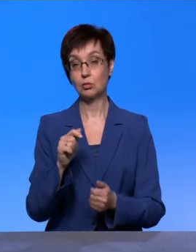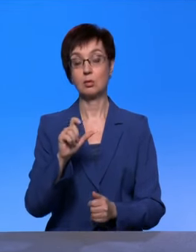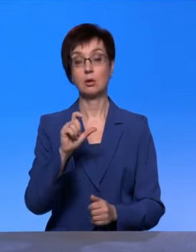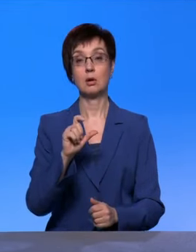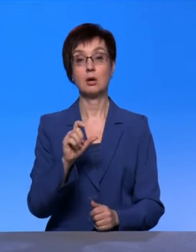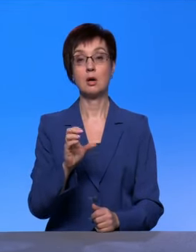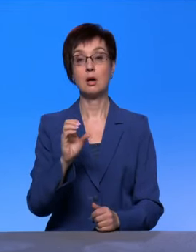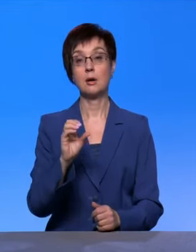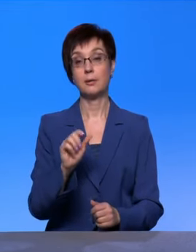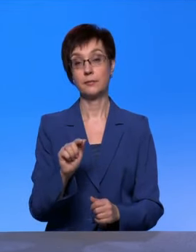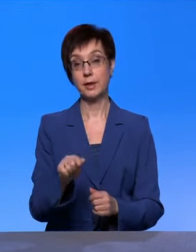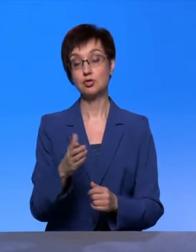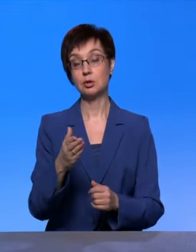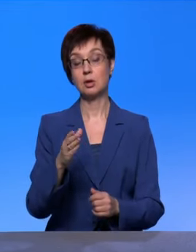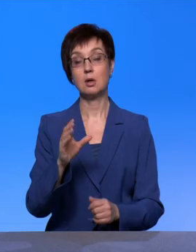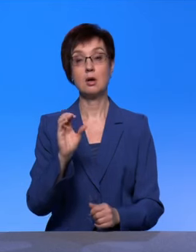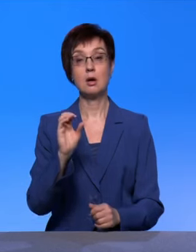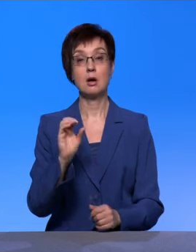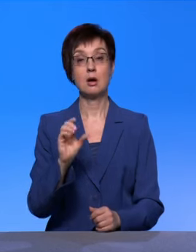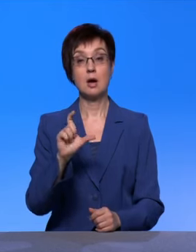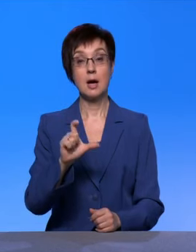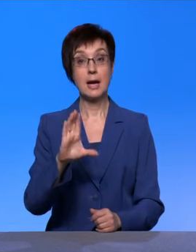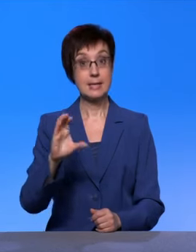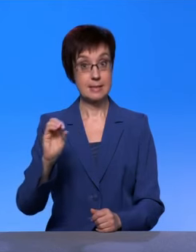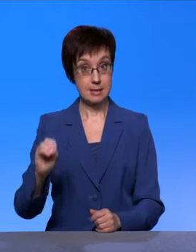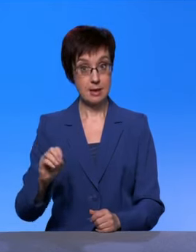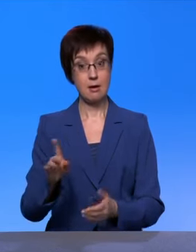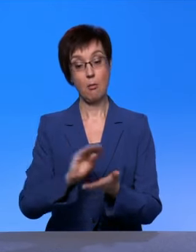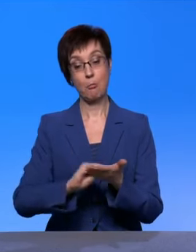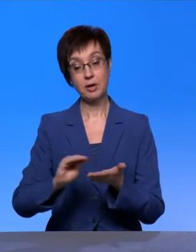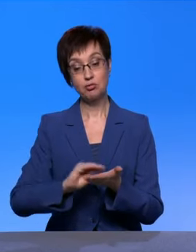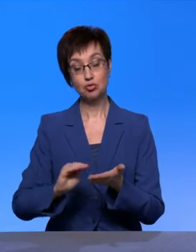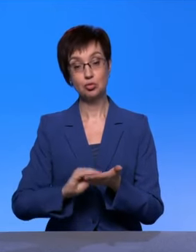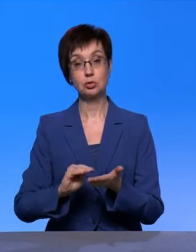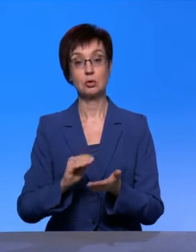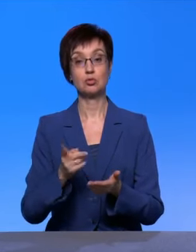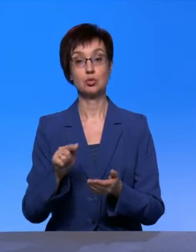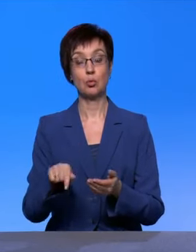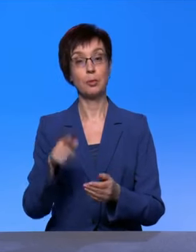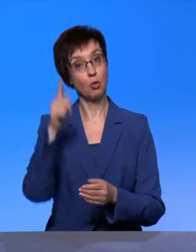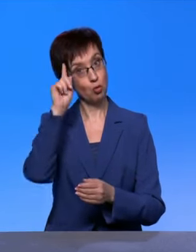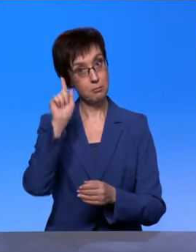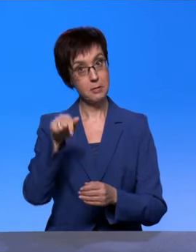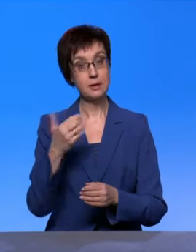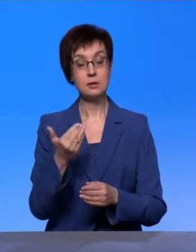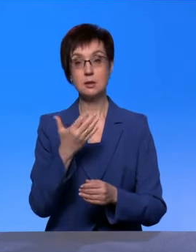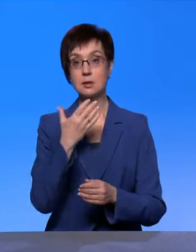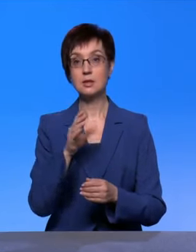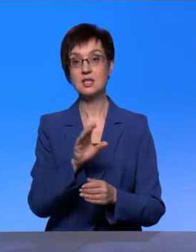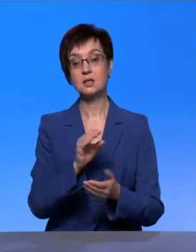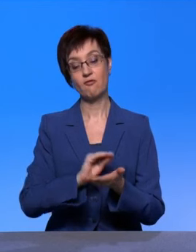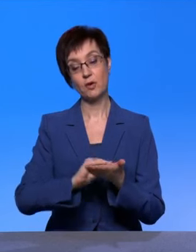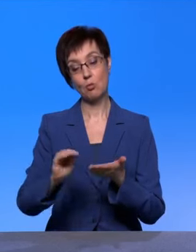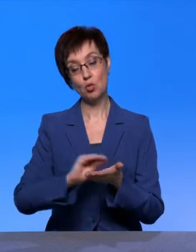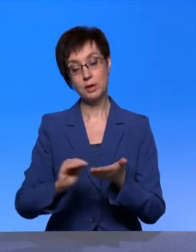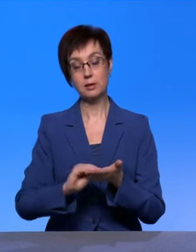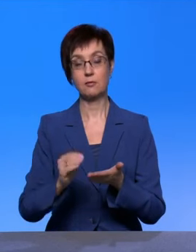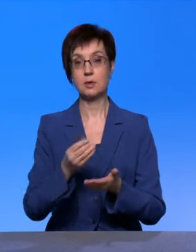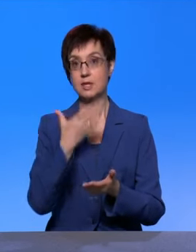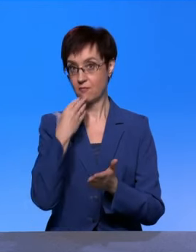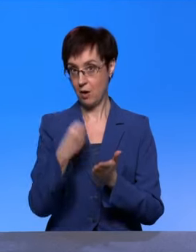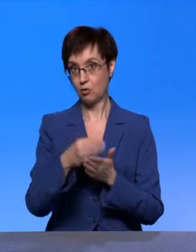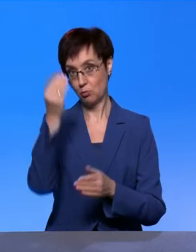умение формулировать свою позицию там давно уже превалируют. Вот, угадать практически тоже уже ничего невозможно. Но тем